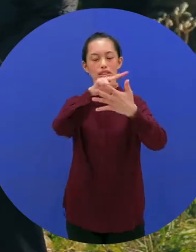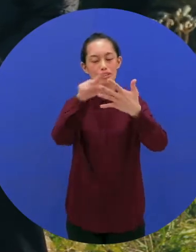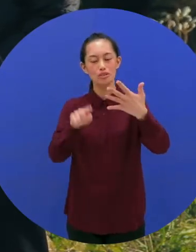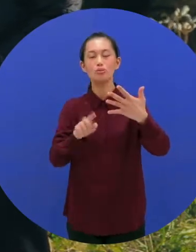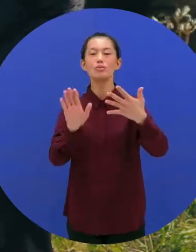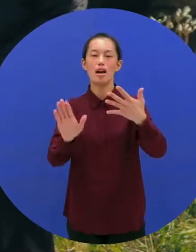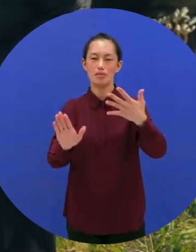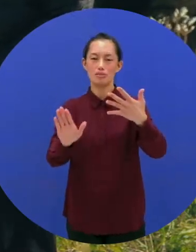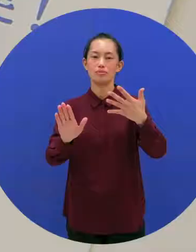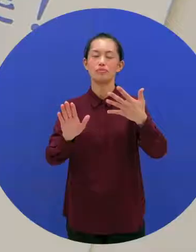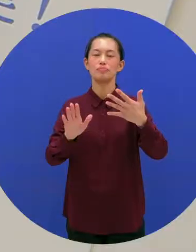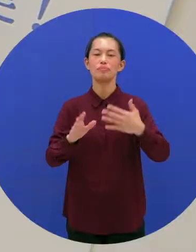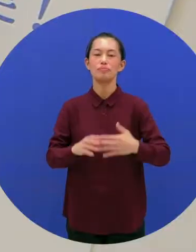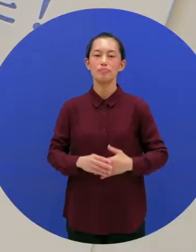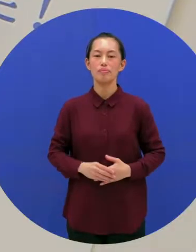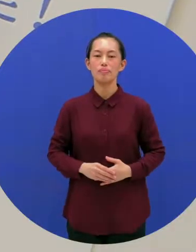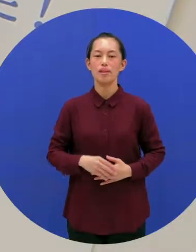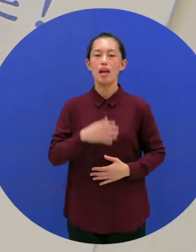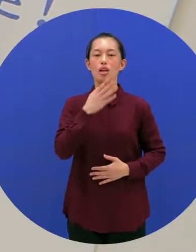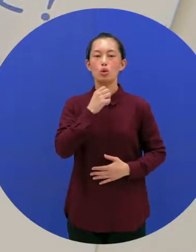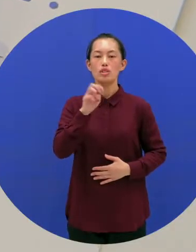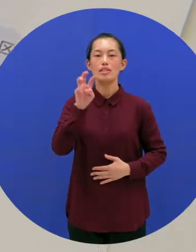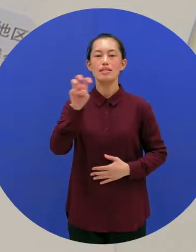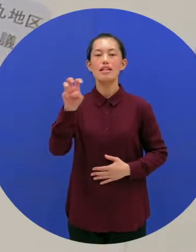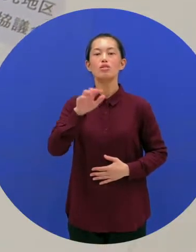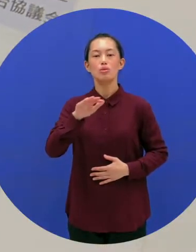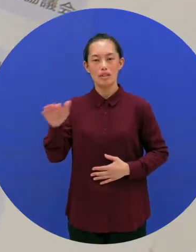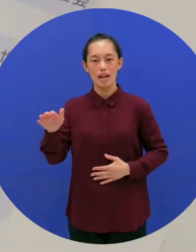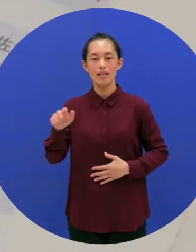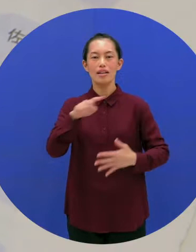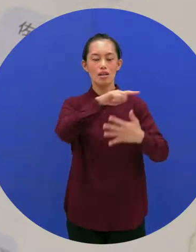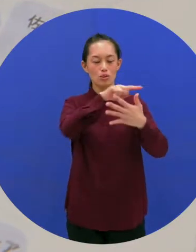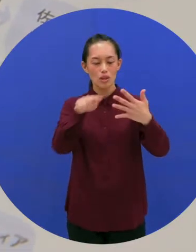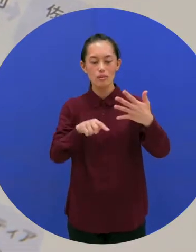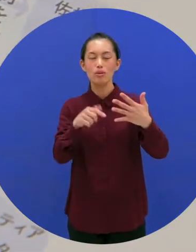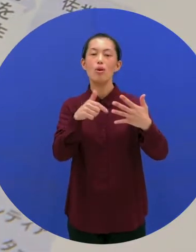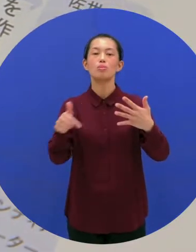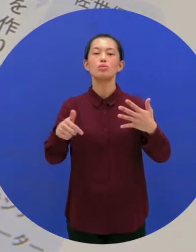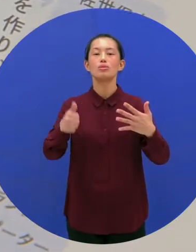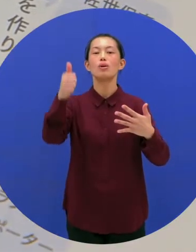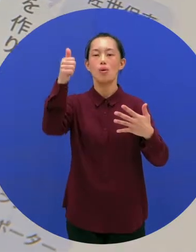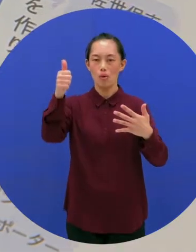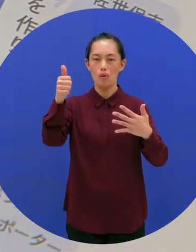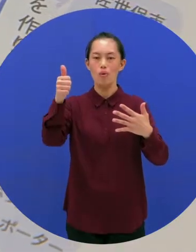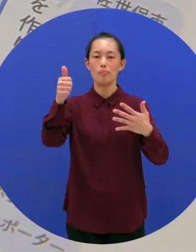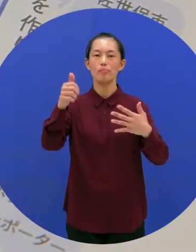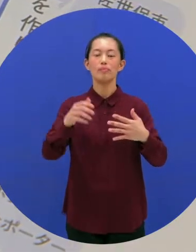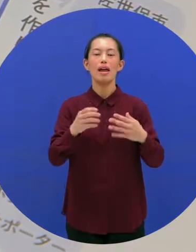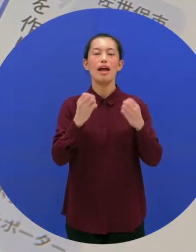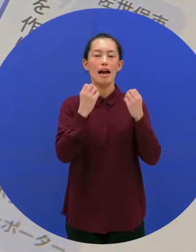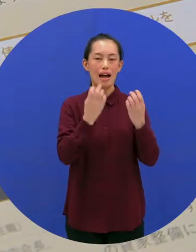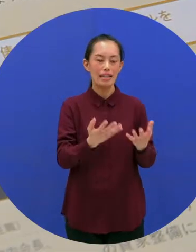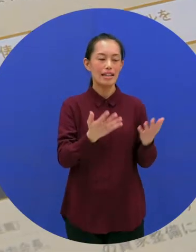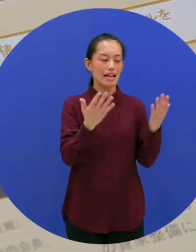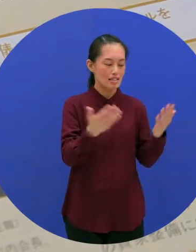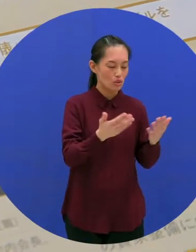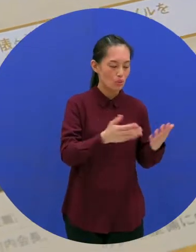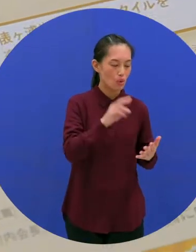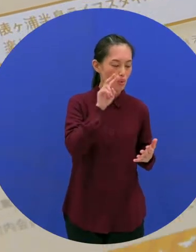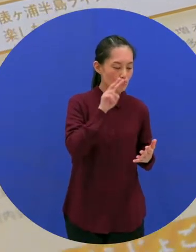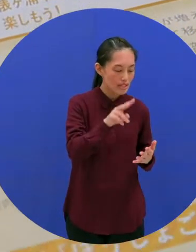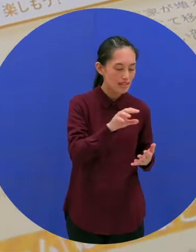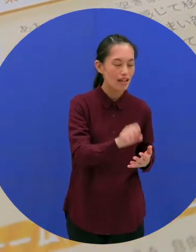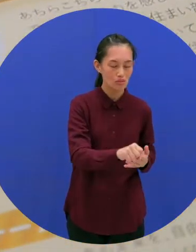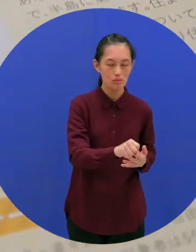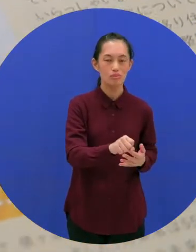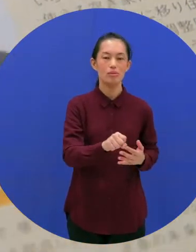活があるそうですね。 それぞれ今後の地域を担う30代の若手部長がいて、新たな仕事を